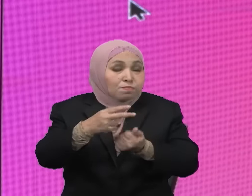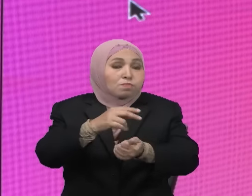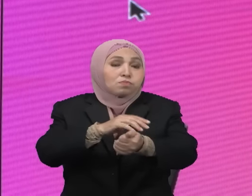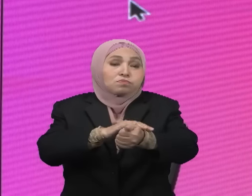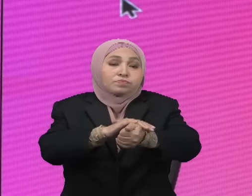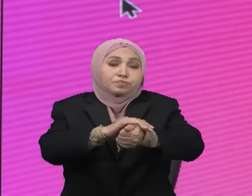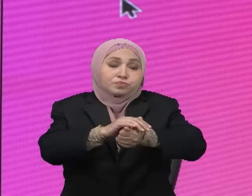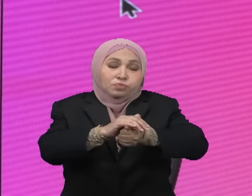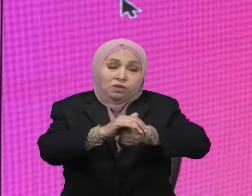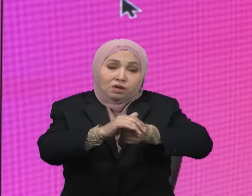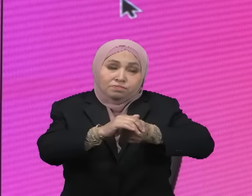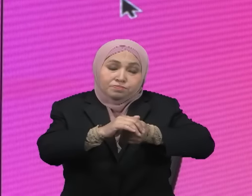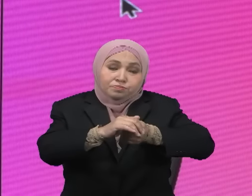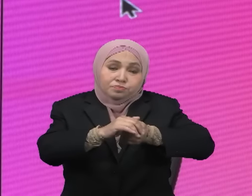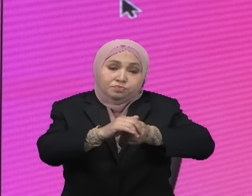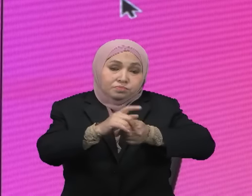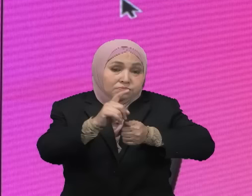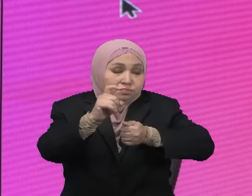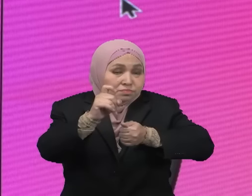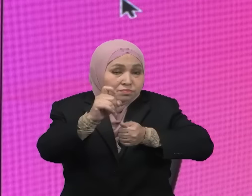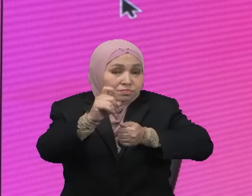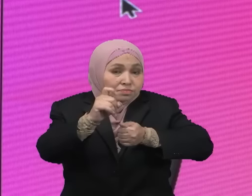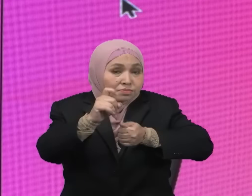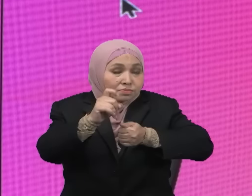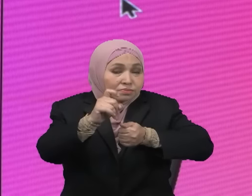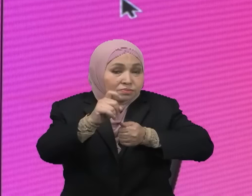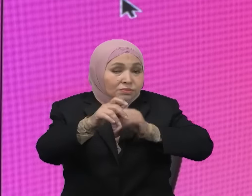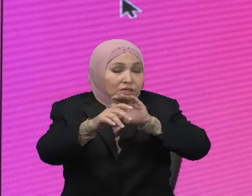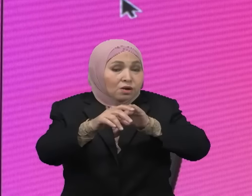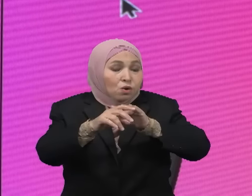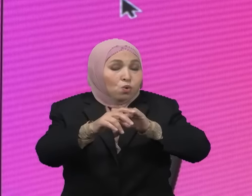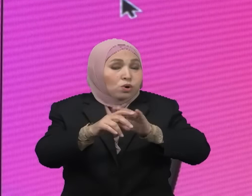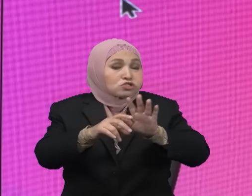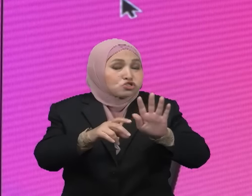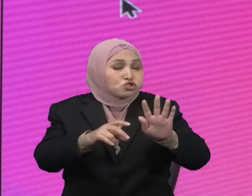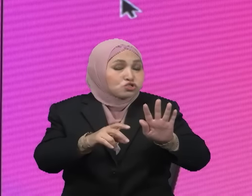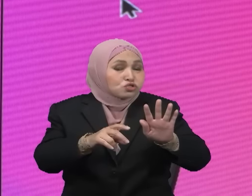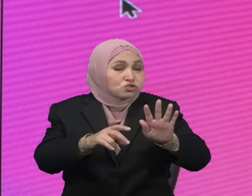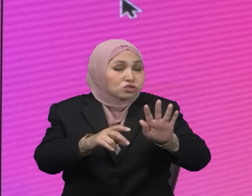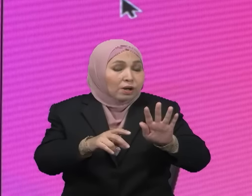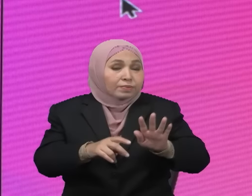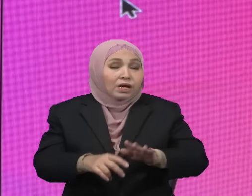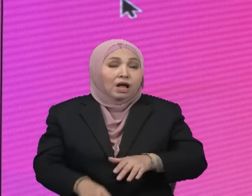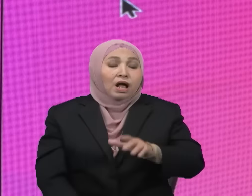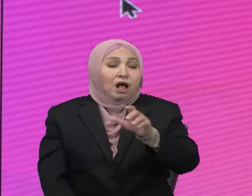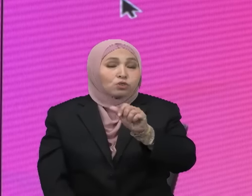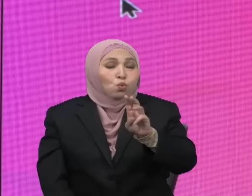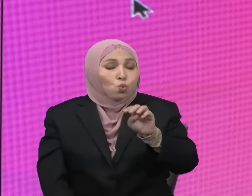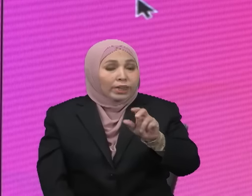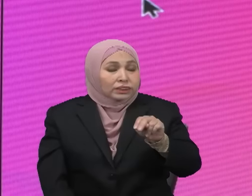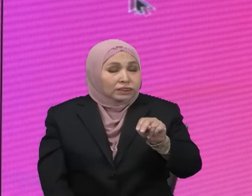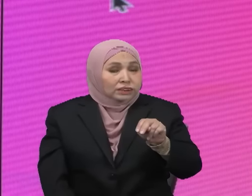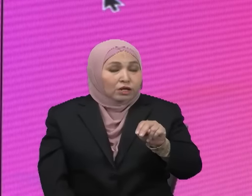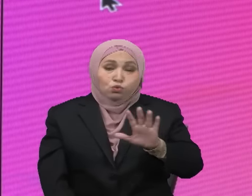disembunyikan. Disembunyikan matinya di sisi huruf syin. Kalau kita sebut aduwan,